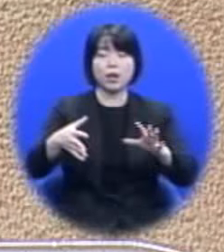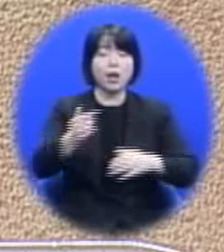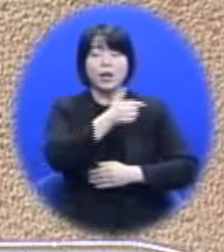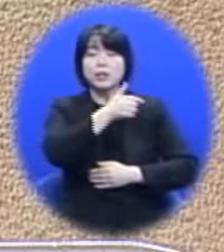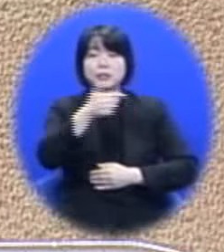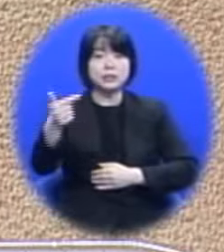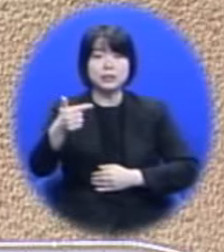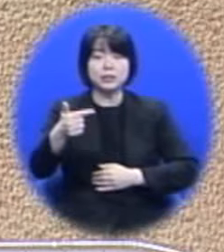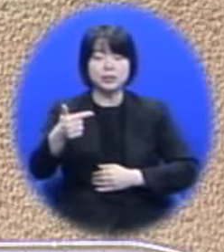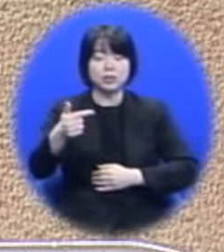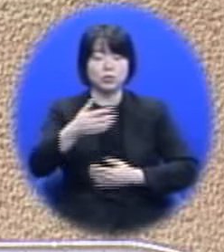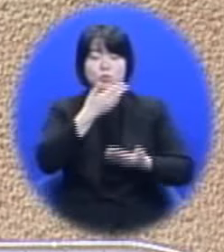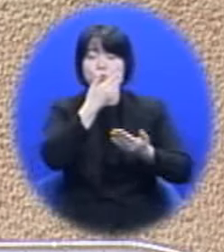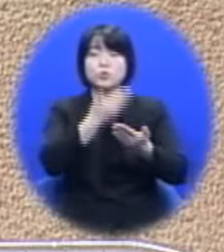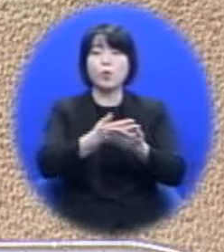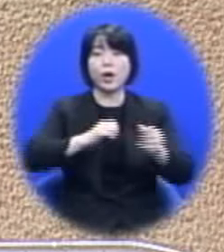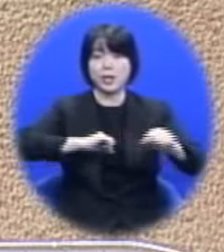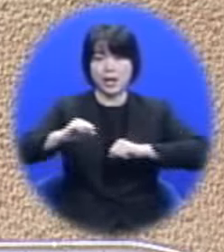중요한 행동이기도 해요.